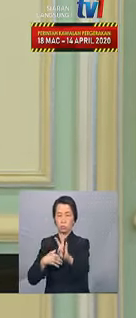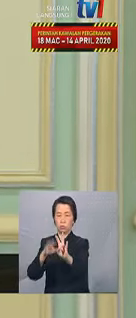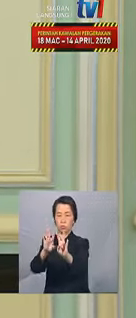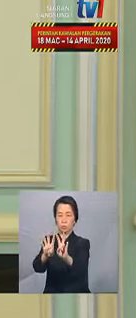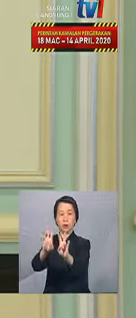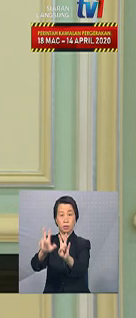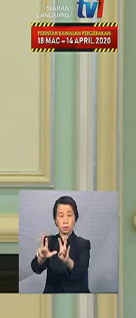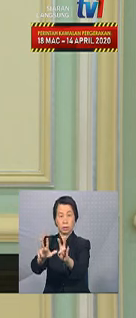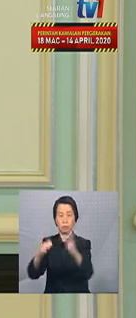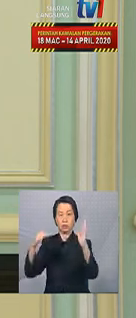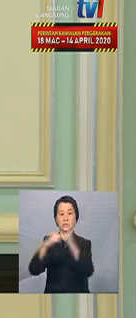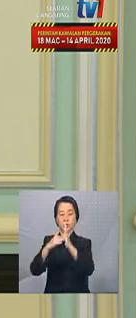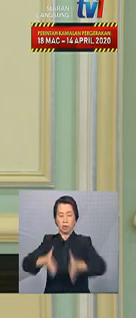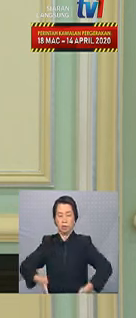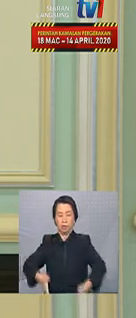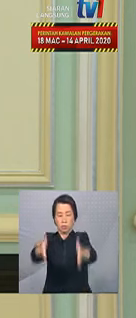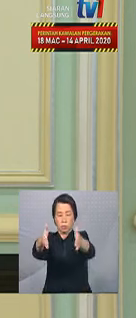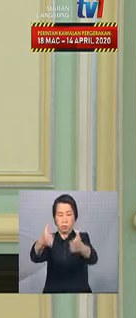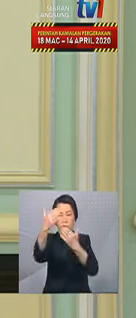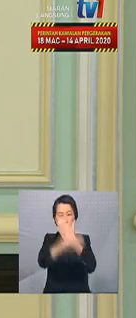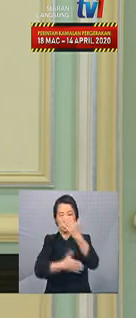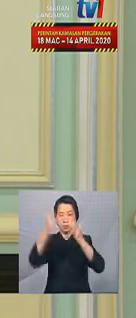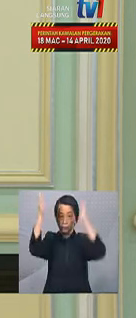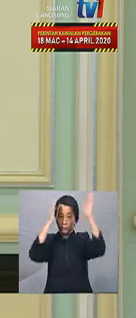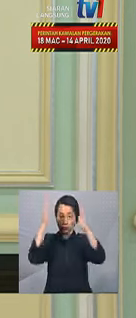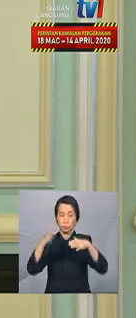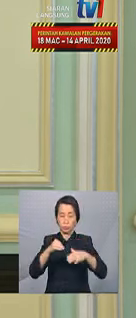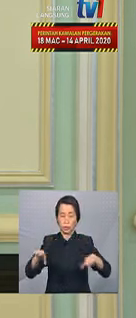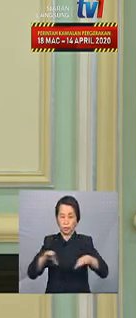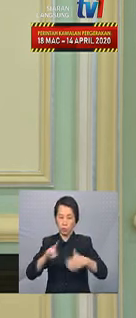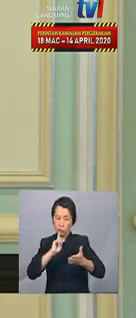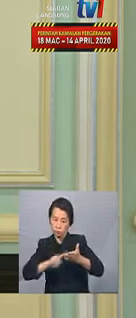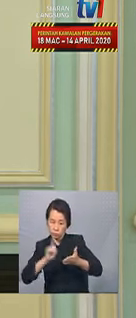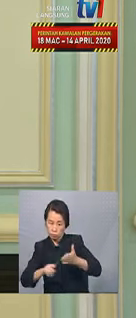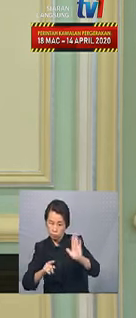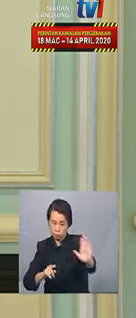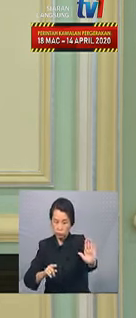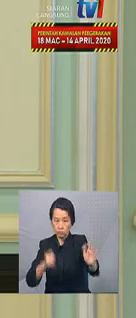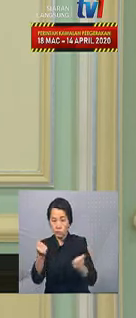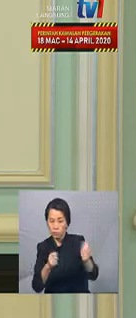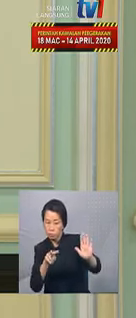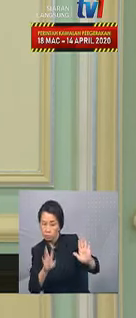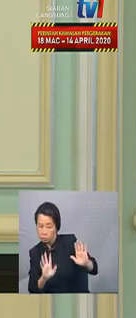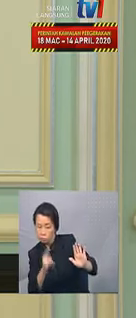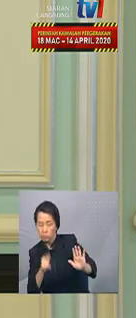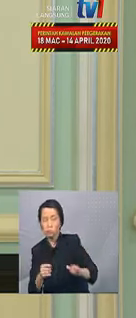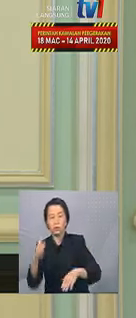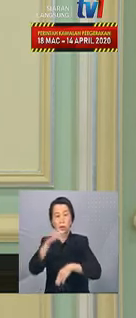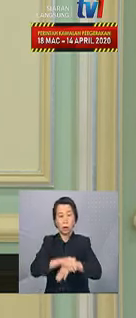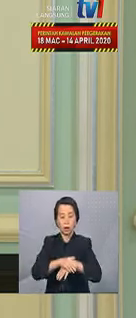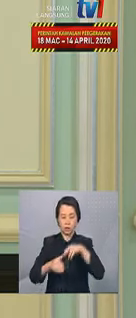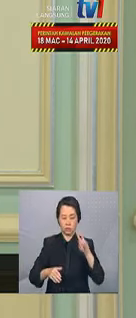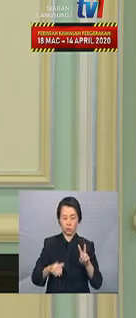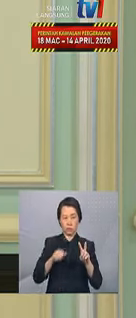743 sekatan jalan raya di seluruh negara dan melakukan pemeriksaan ke atas